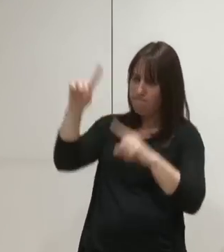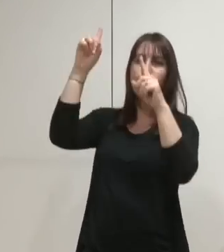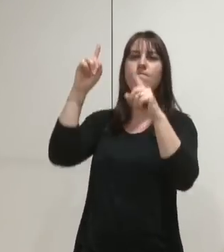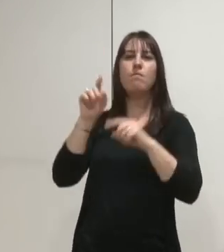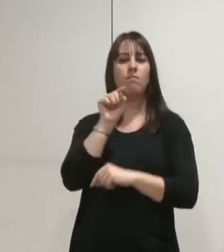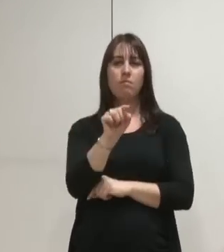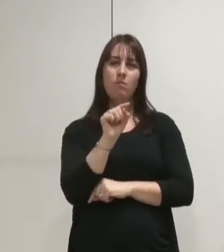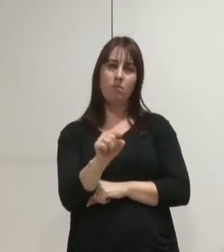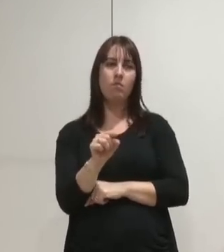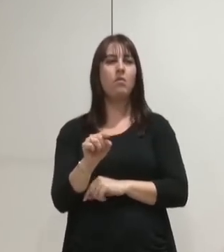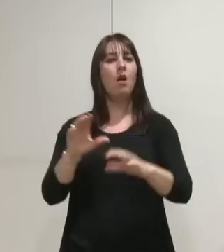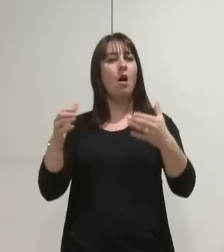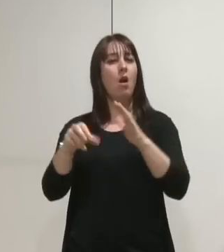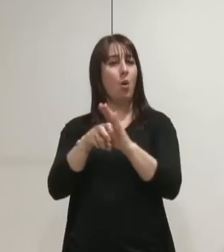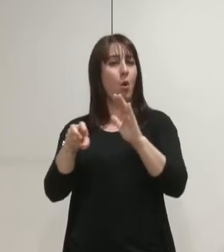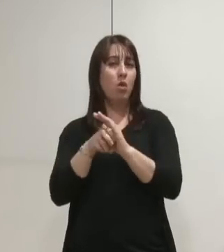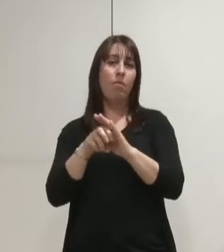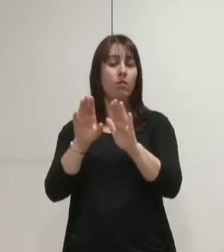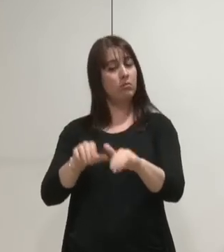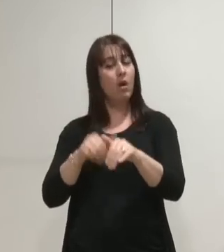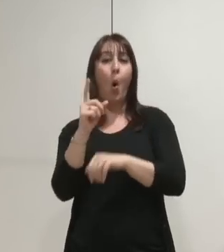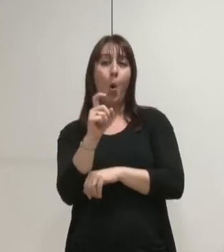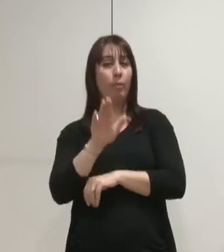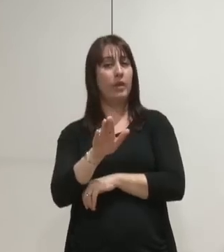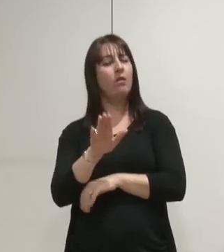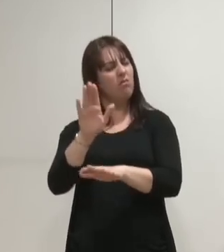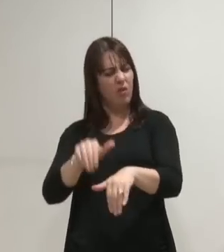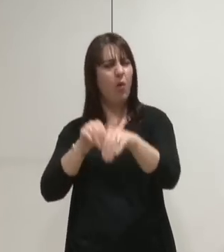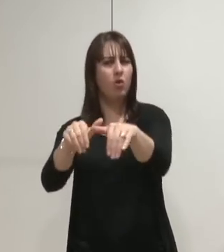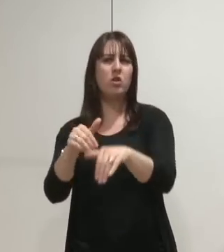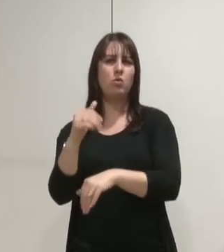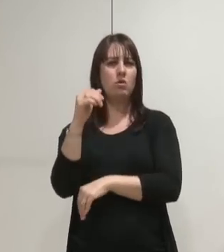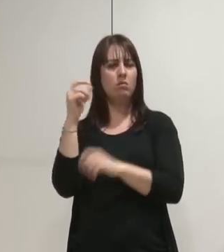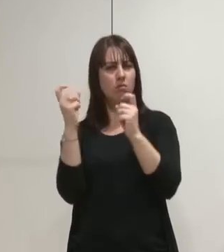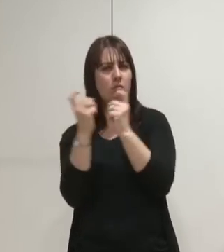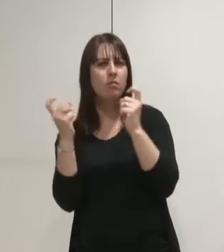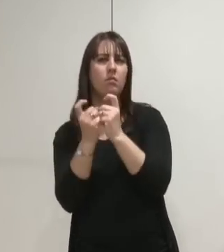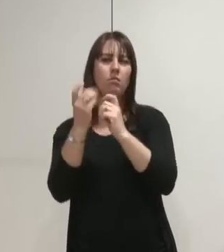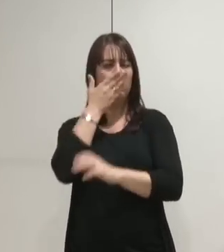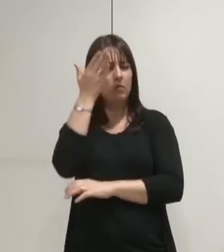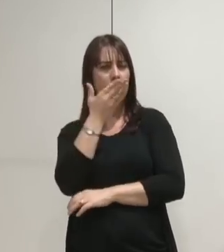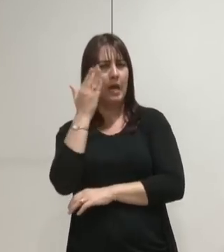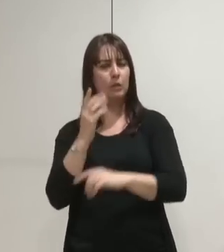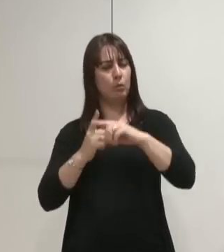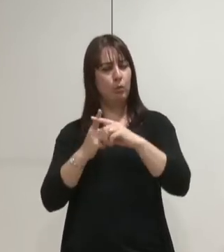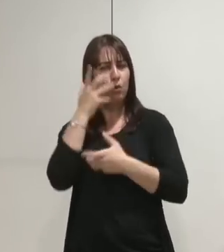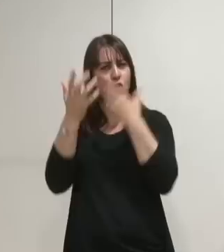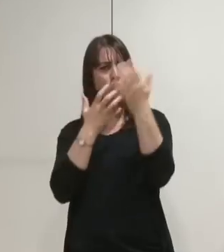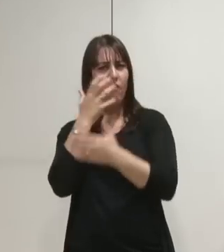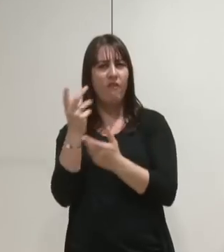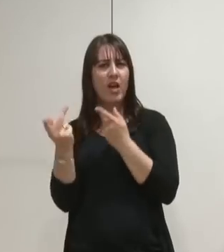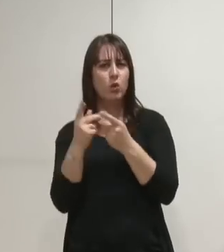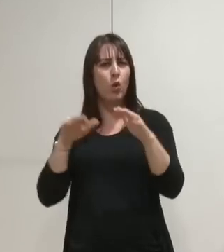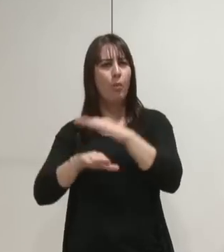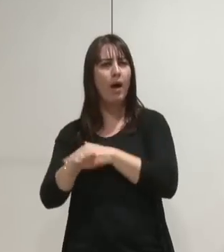l'eau de Grenoble continuons avec le gaz et l'électricité le chauffage urbain et les parkings en ouvrage